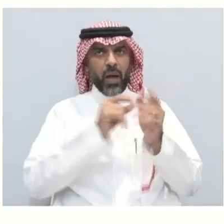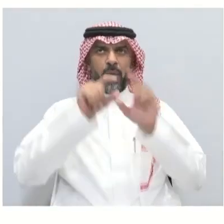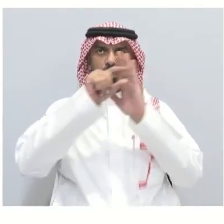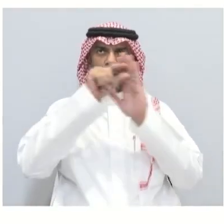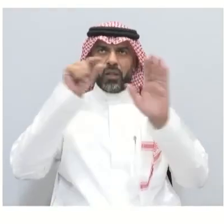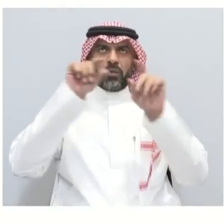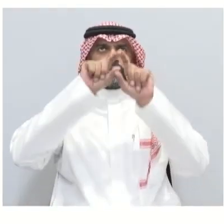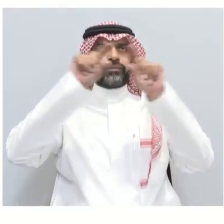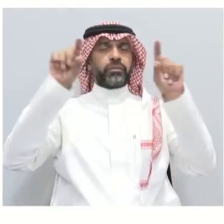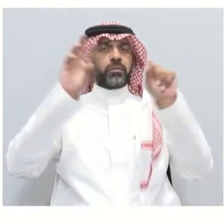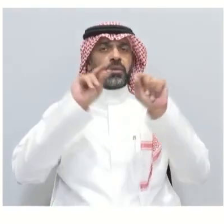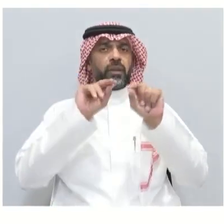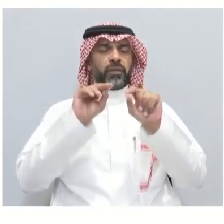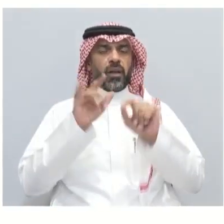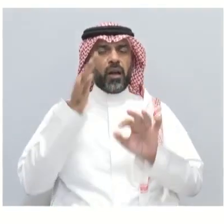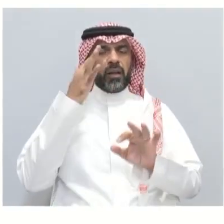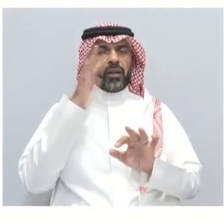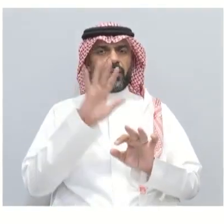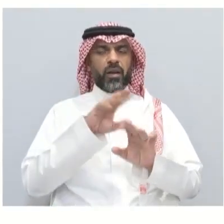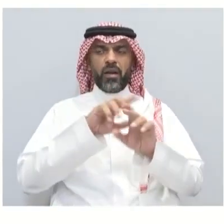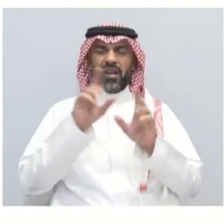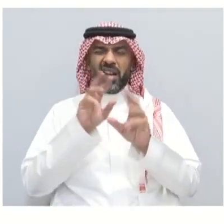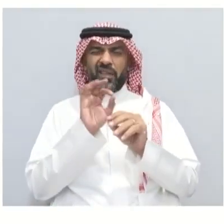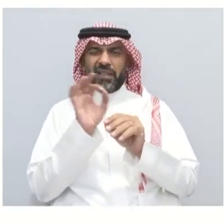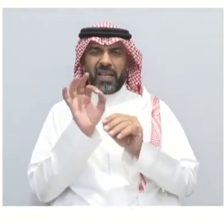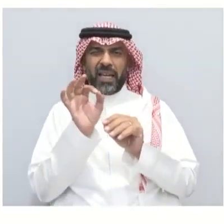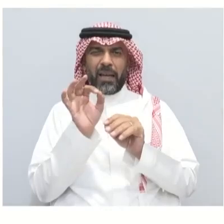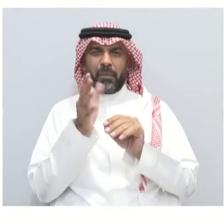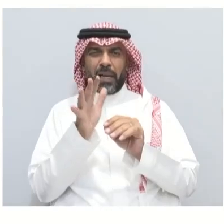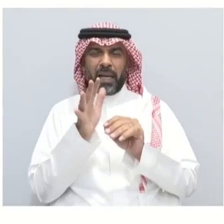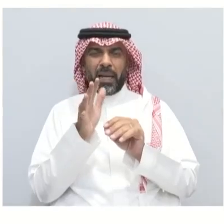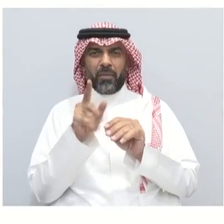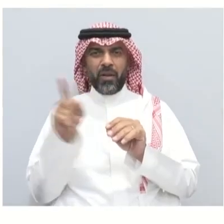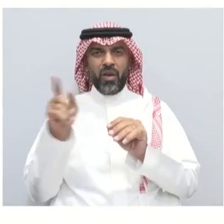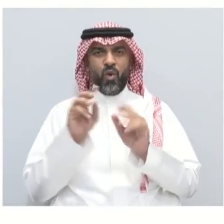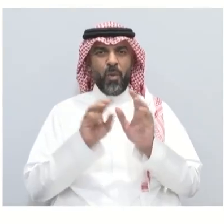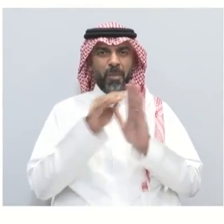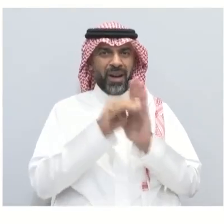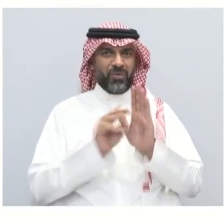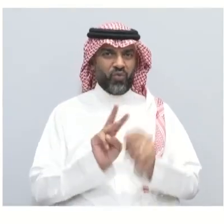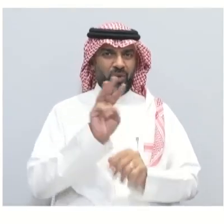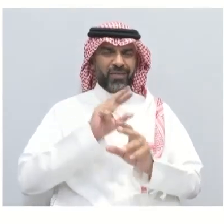رئيسي نفس الطريقه الى حد ما الواجهه قريبه وشبيهه بواجهه مايكروسوفت